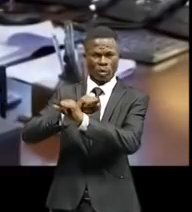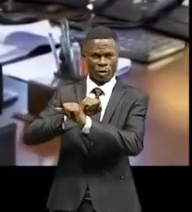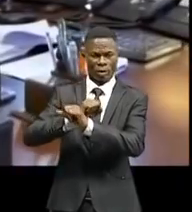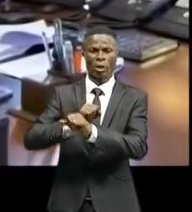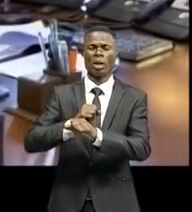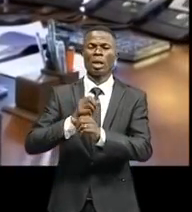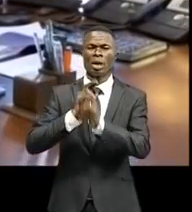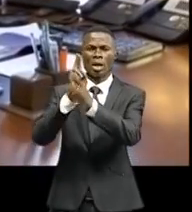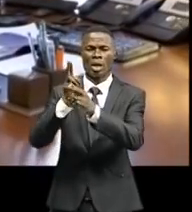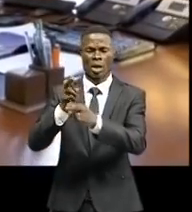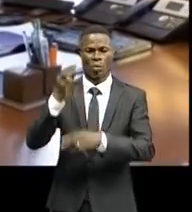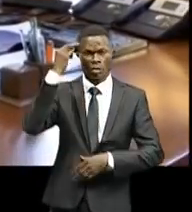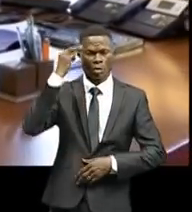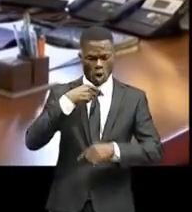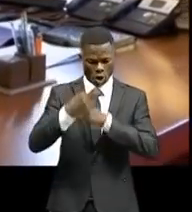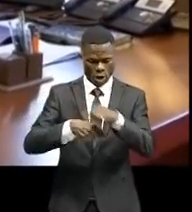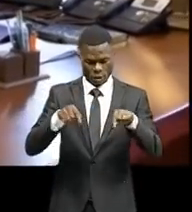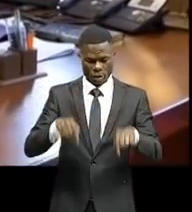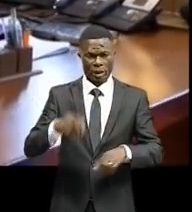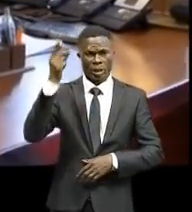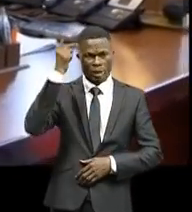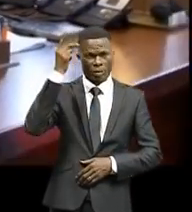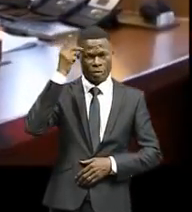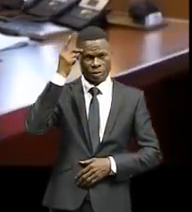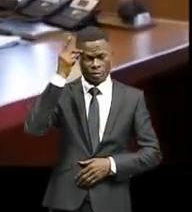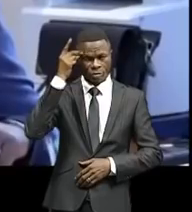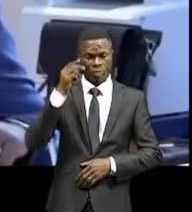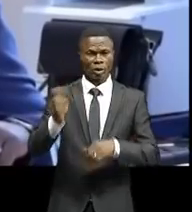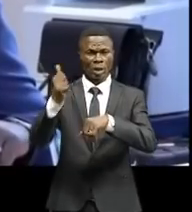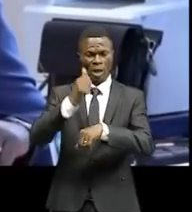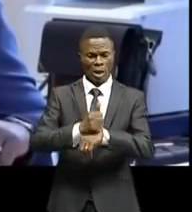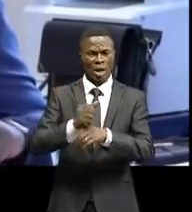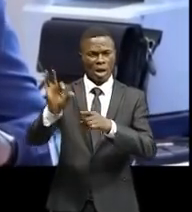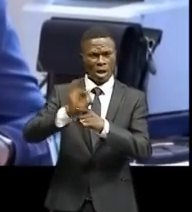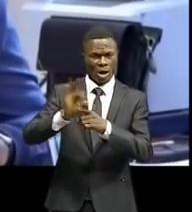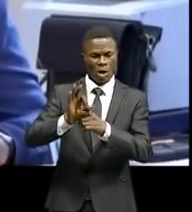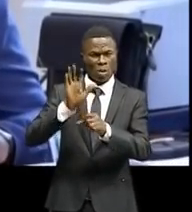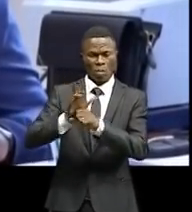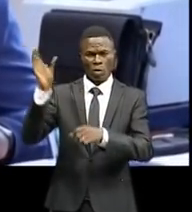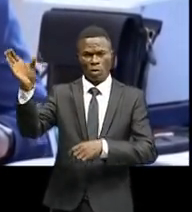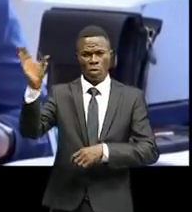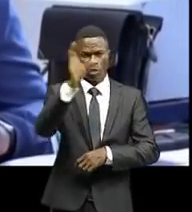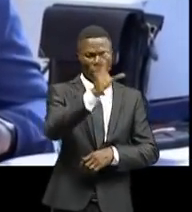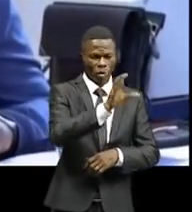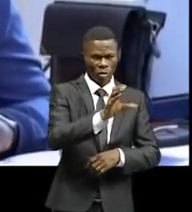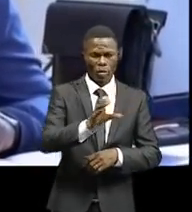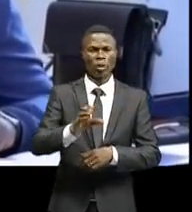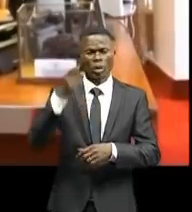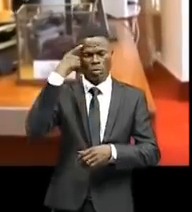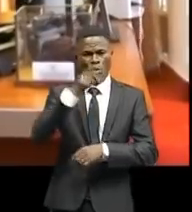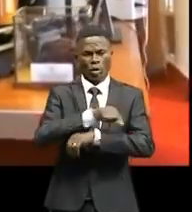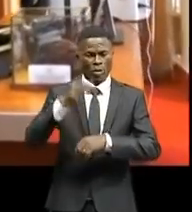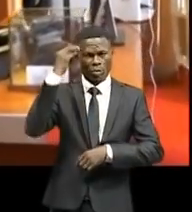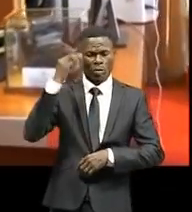a informé les conseils du démarrage à Kinshasa des ateliers de formation en cascade des cadres centraux de son ministère